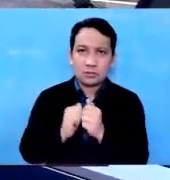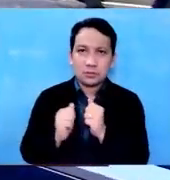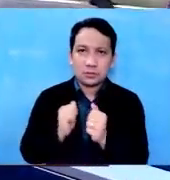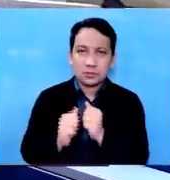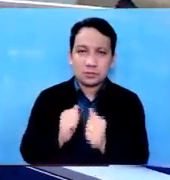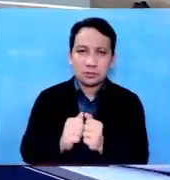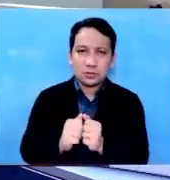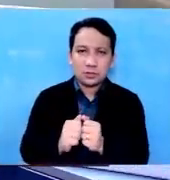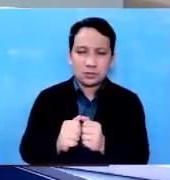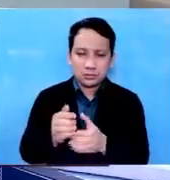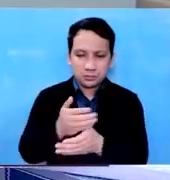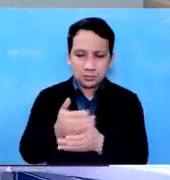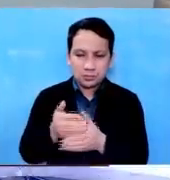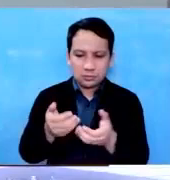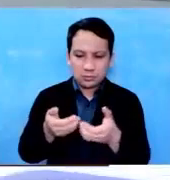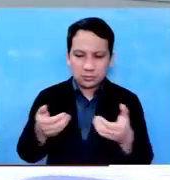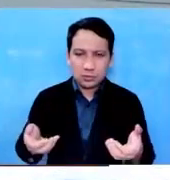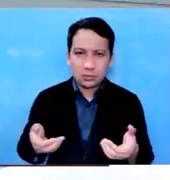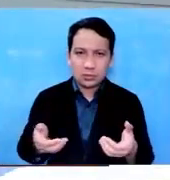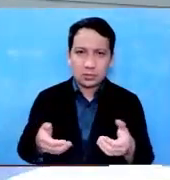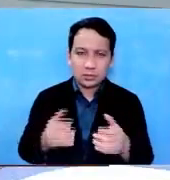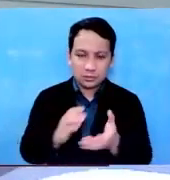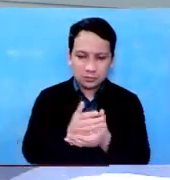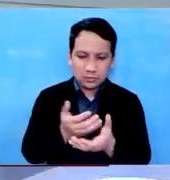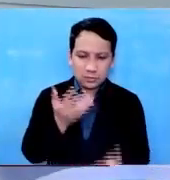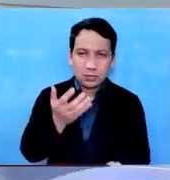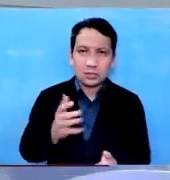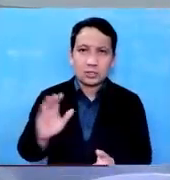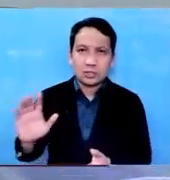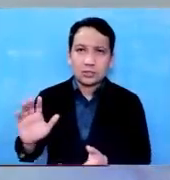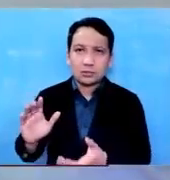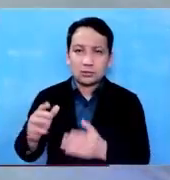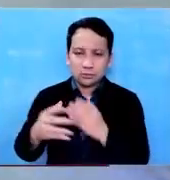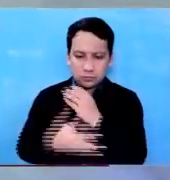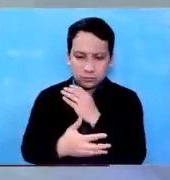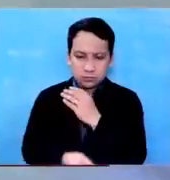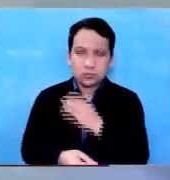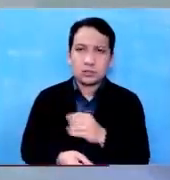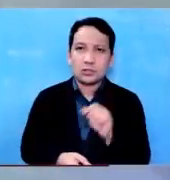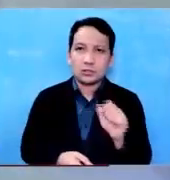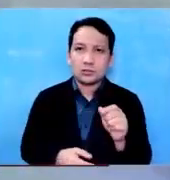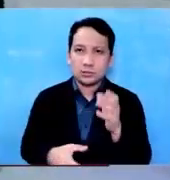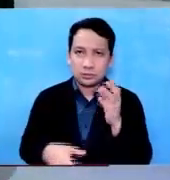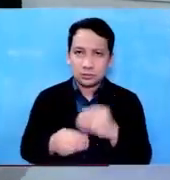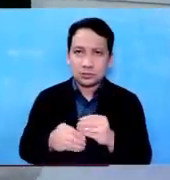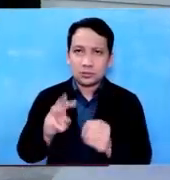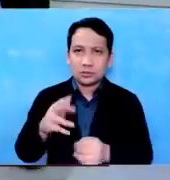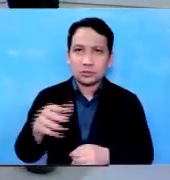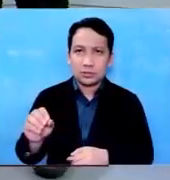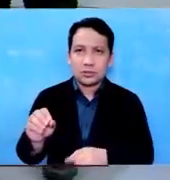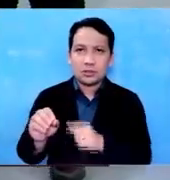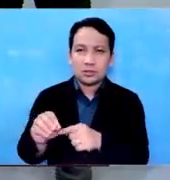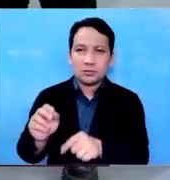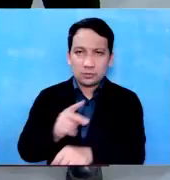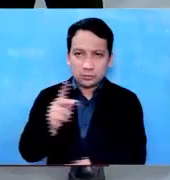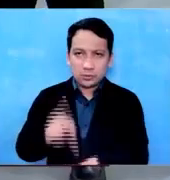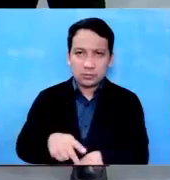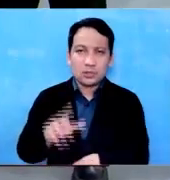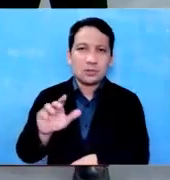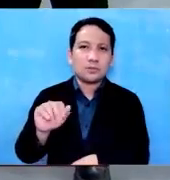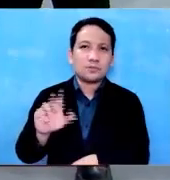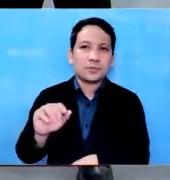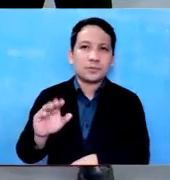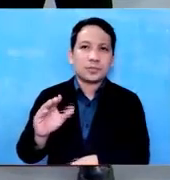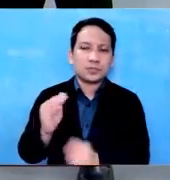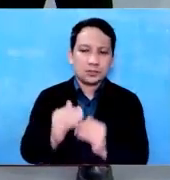agwat sa pagitan ng mayaman at ng mahirap. Sa tala po ng World Bank, ang Pilipinas ay ika-15 sa mga bansang